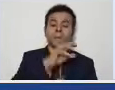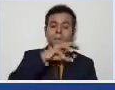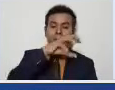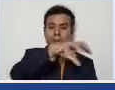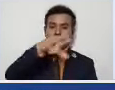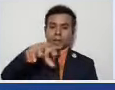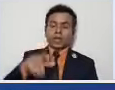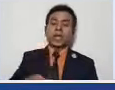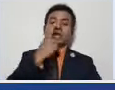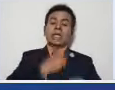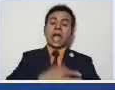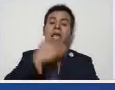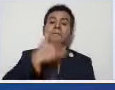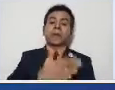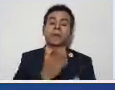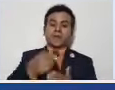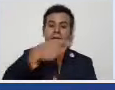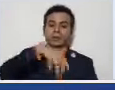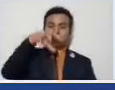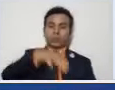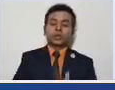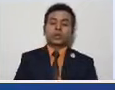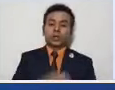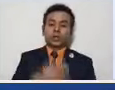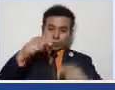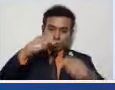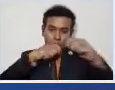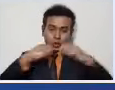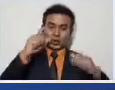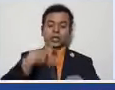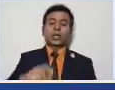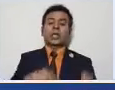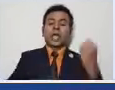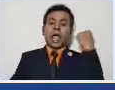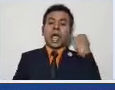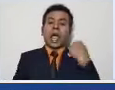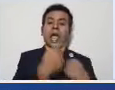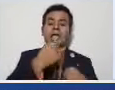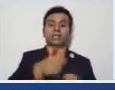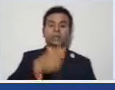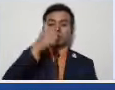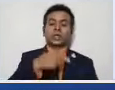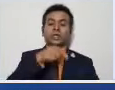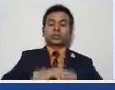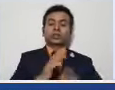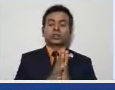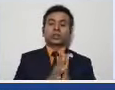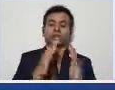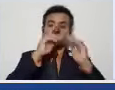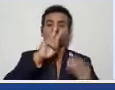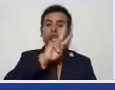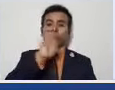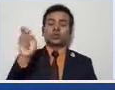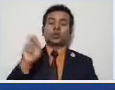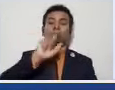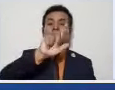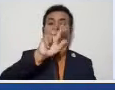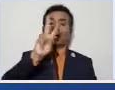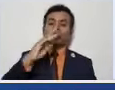439 জনকে আমি যদি প্রত্যেকটাকে ডিভিশন অনুযায়ী আলাদা করে বলি তাহলে আমাদের ঢাকা